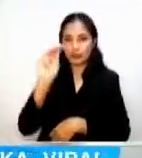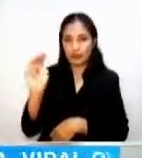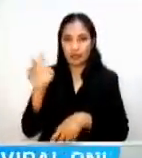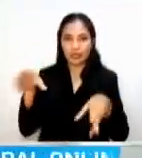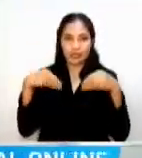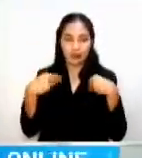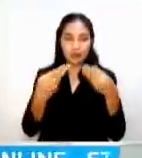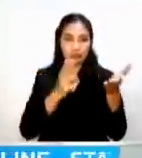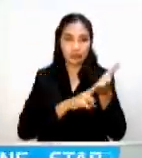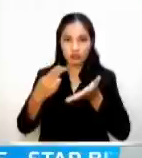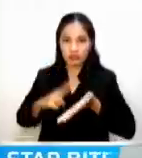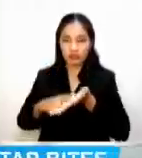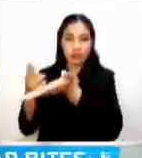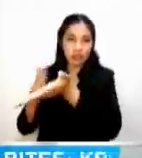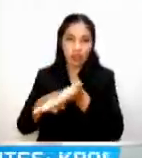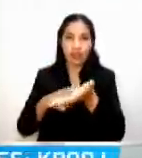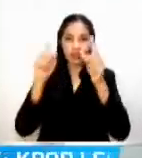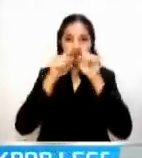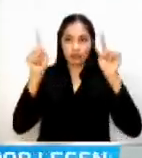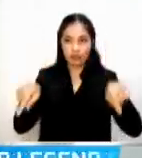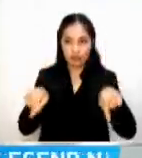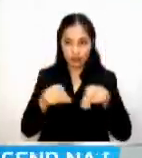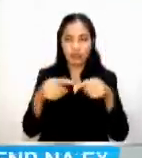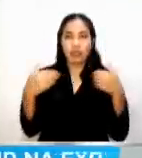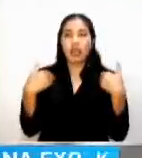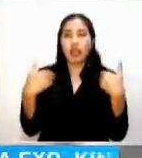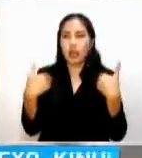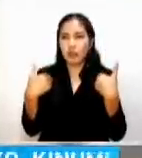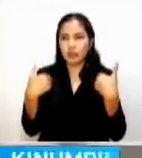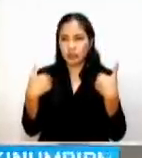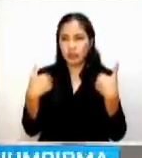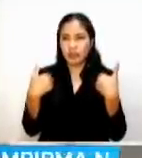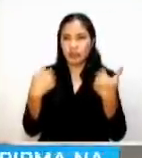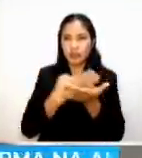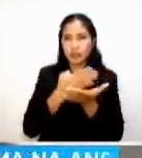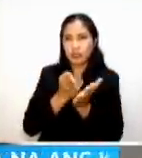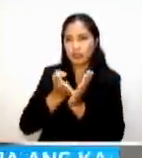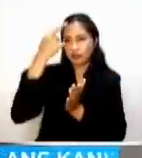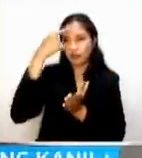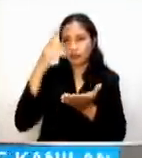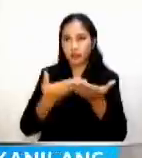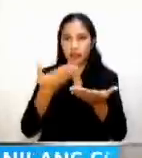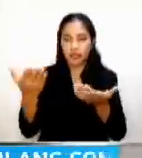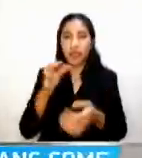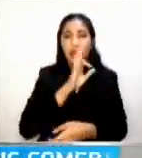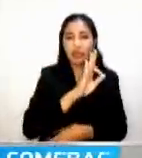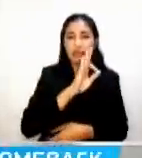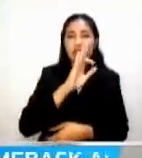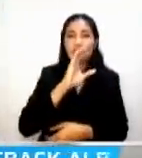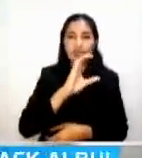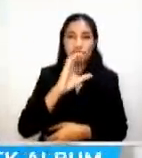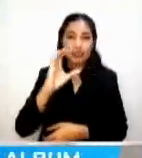May 300 milyong piso ang budget sa pagbili nila ng mga bakuna. Gusto ng FFCCCII na doblihin